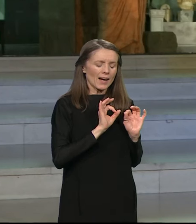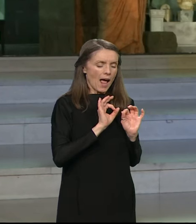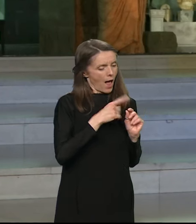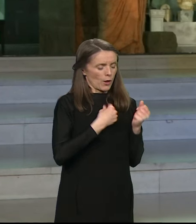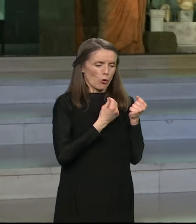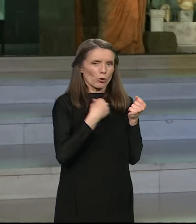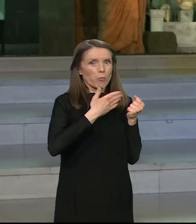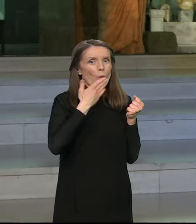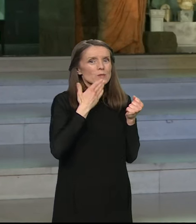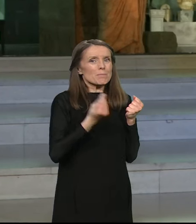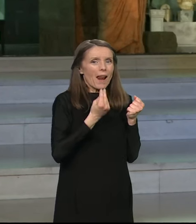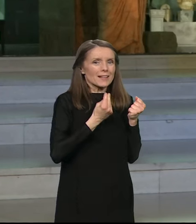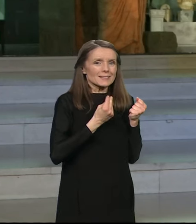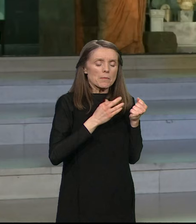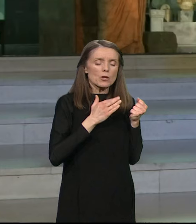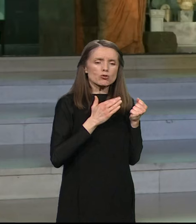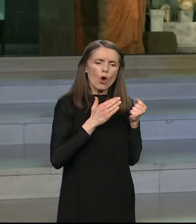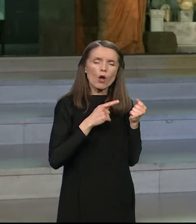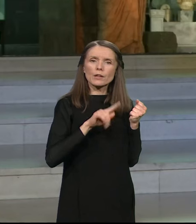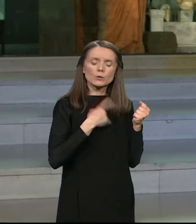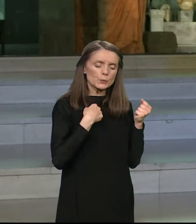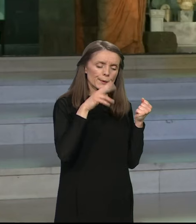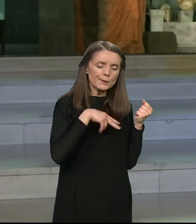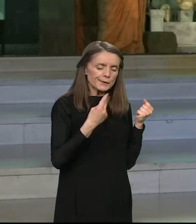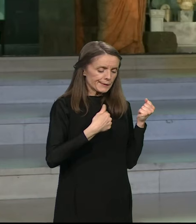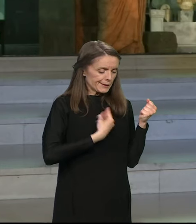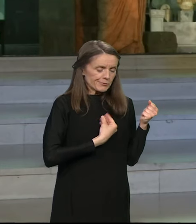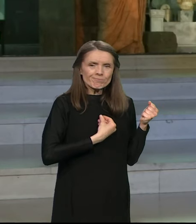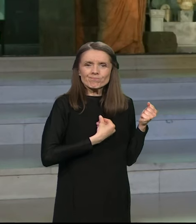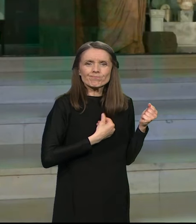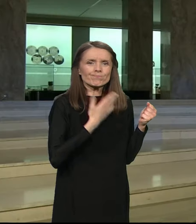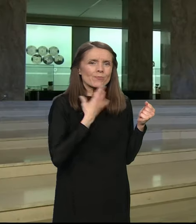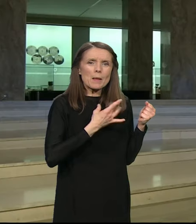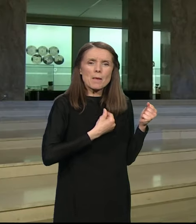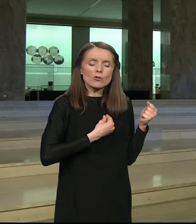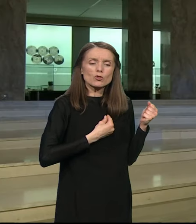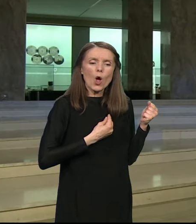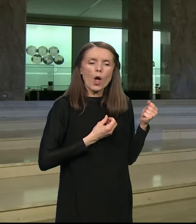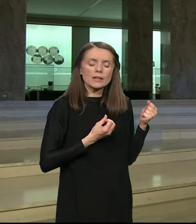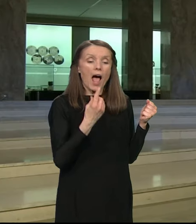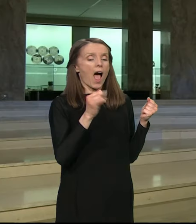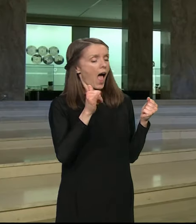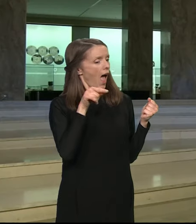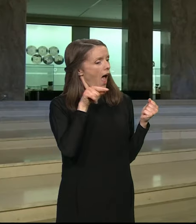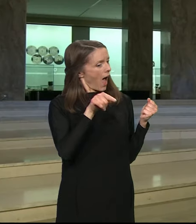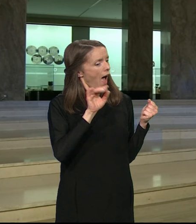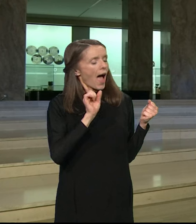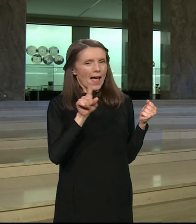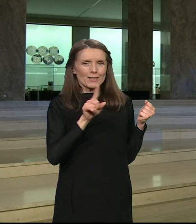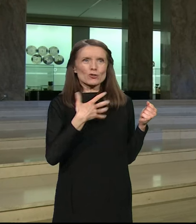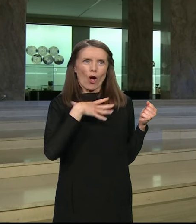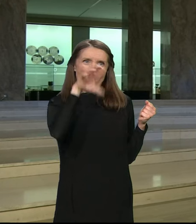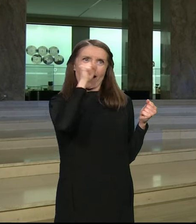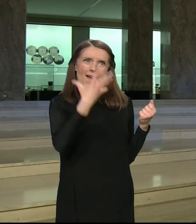nju, pa onda nema dugo, pa onda druga, treća, pa onda kad vidiš da je to ono